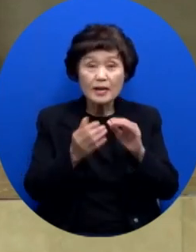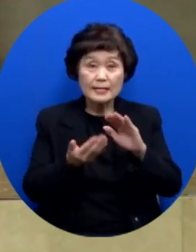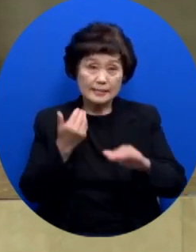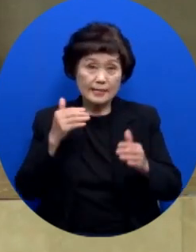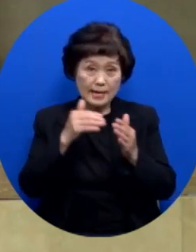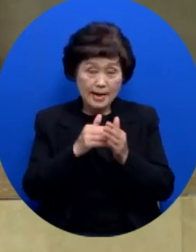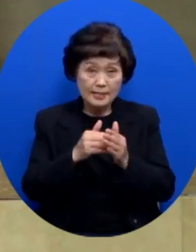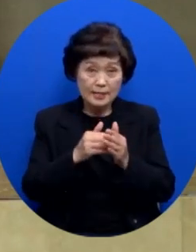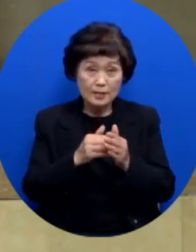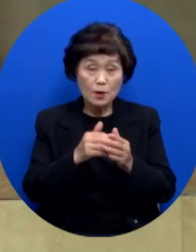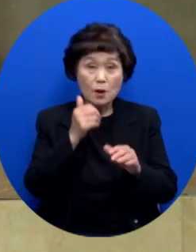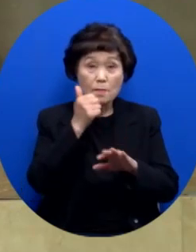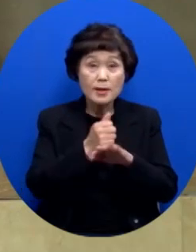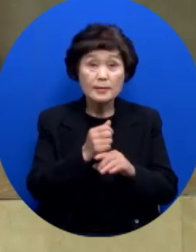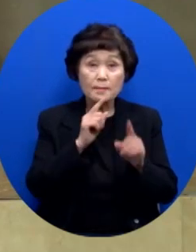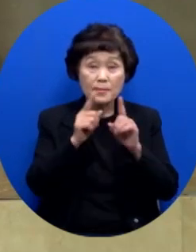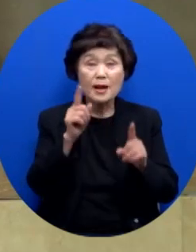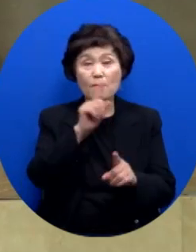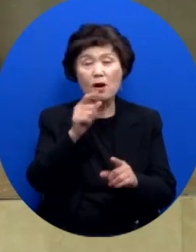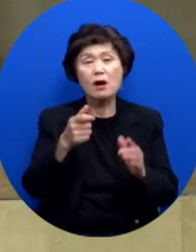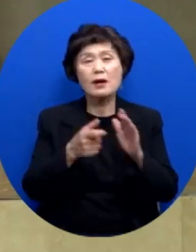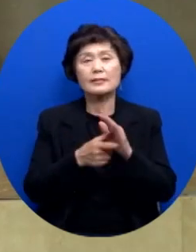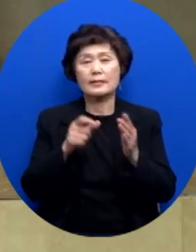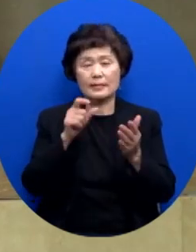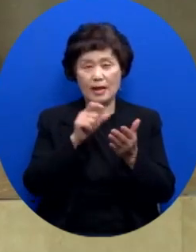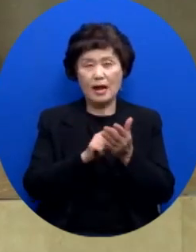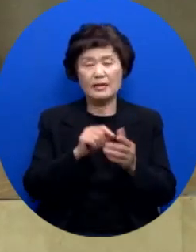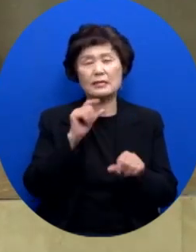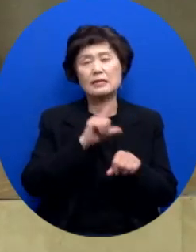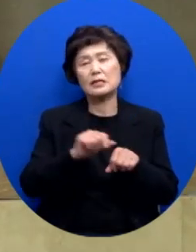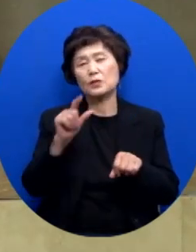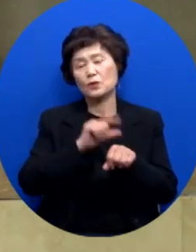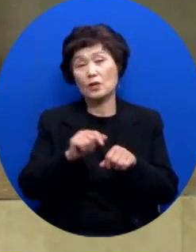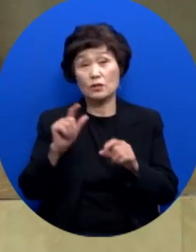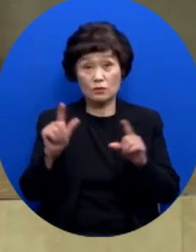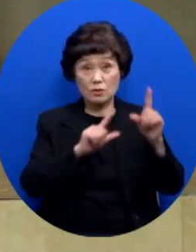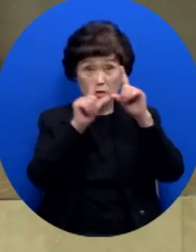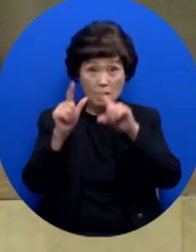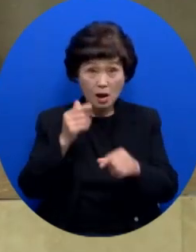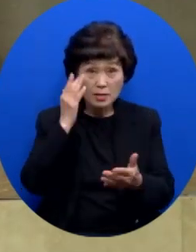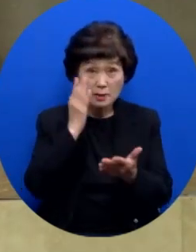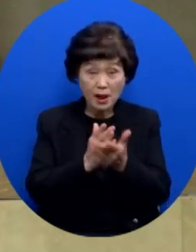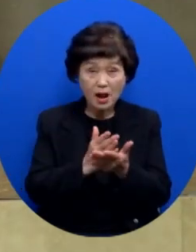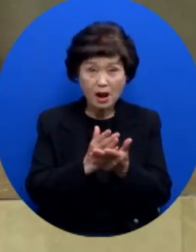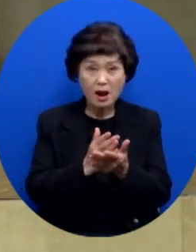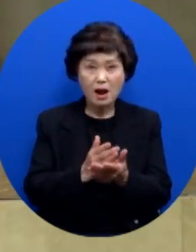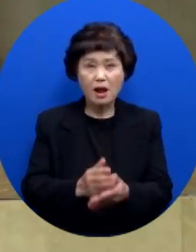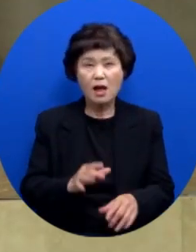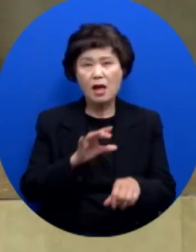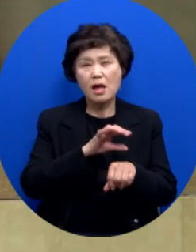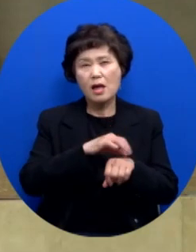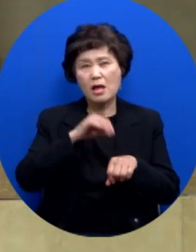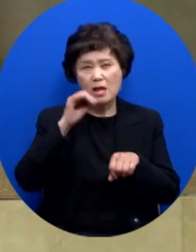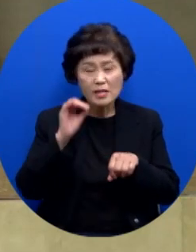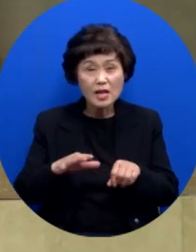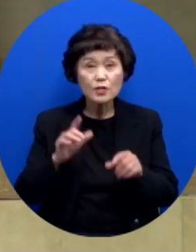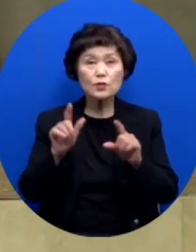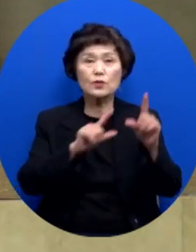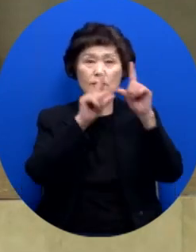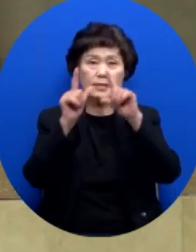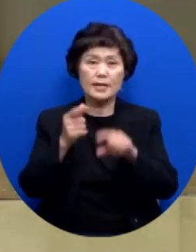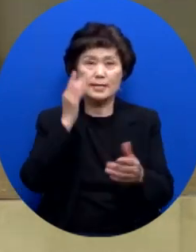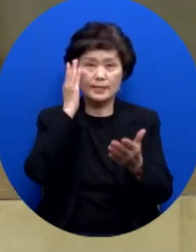때도 적당히 살지 말라, 이 말씀이 굉장한 울림이 되었습니다. 적당히 살지 말고